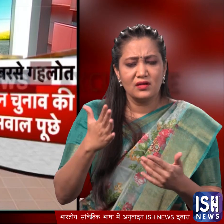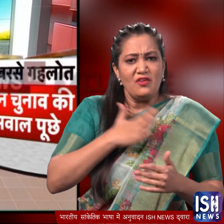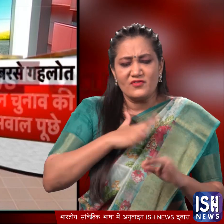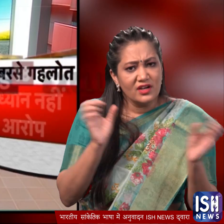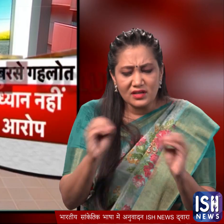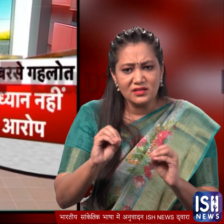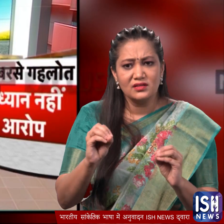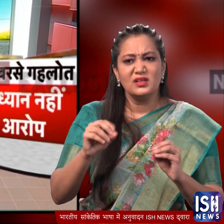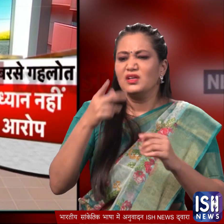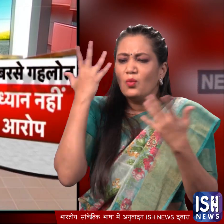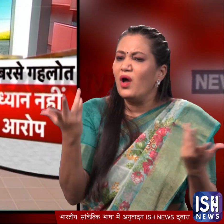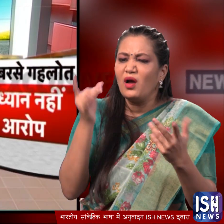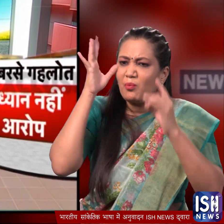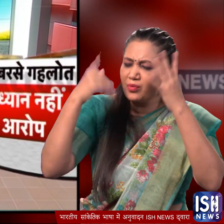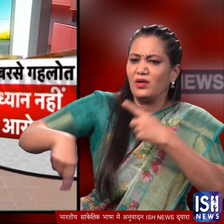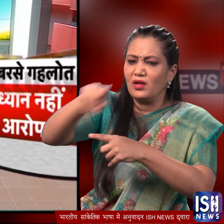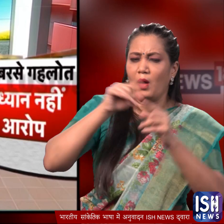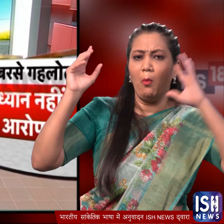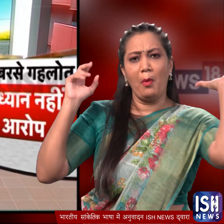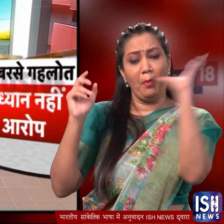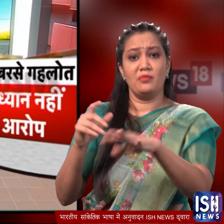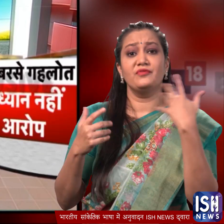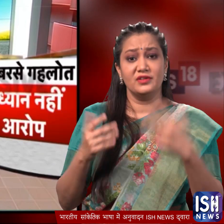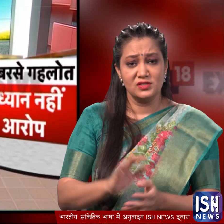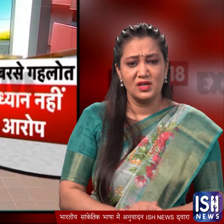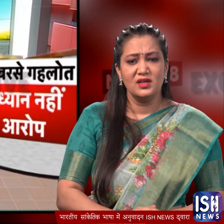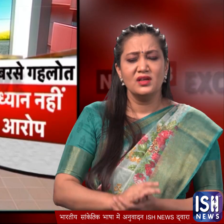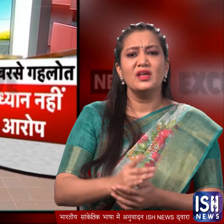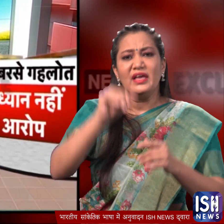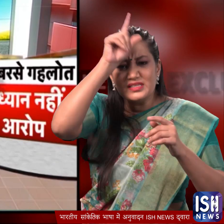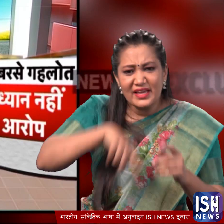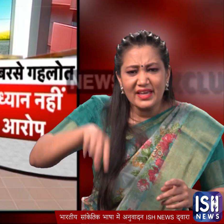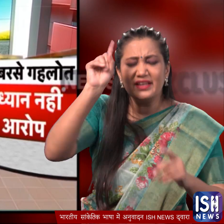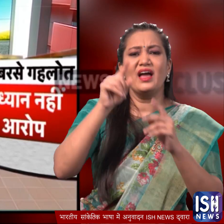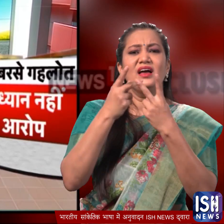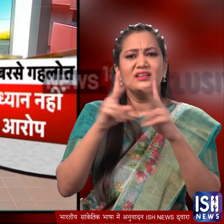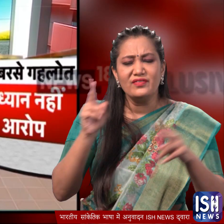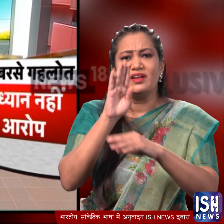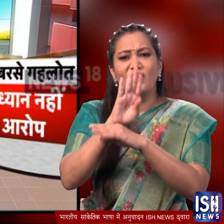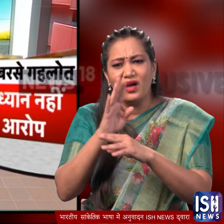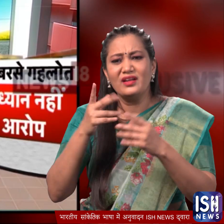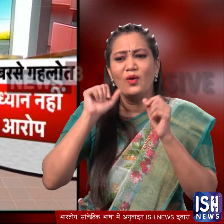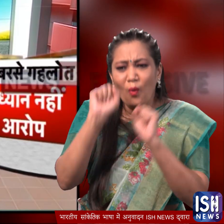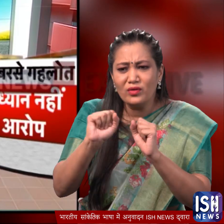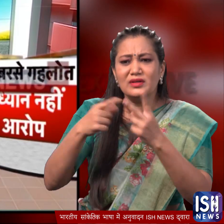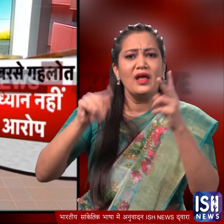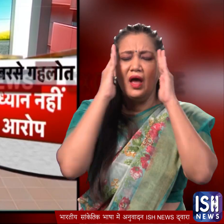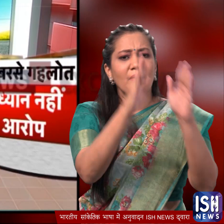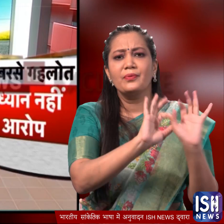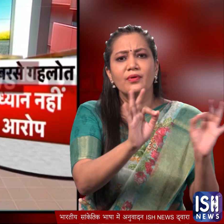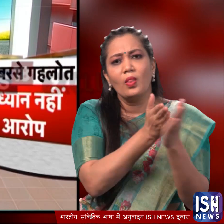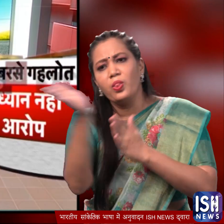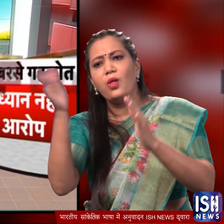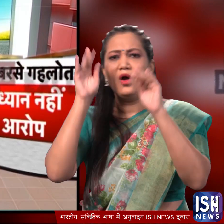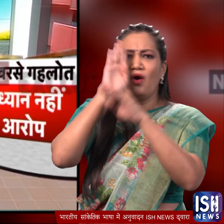साथ ही बागी तेवर दिखाने वाले नेताओं पर भड़के अशोक गहलोत इस बात पर भी नाराज हुए कि वो देश और पार्टी के सामने जो चुनौतियां हैं उन पर ध्यान